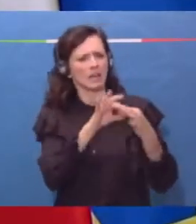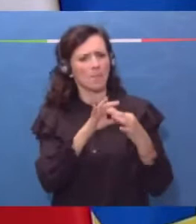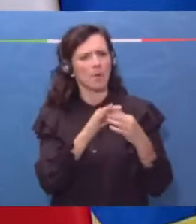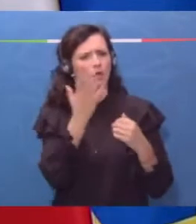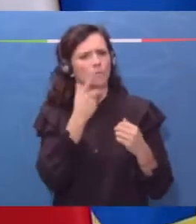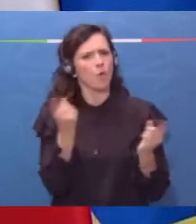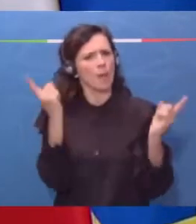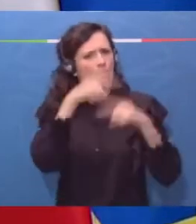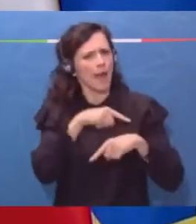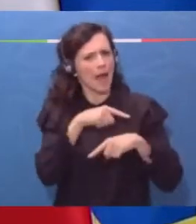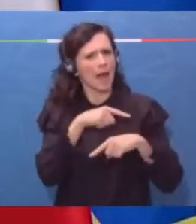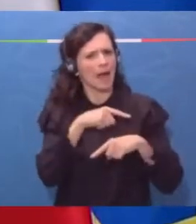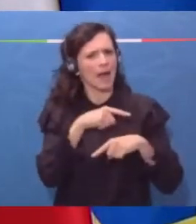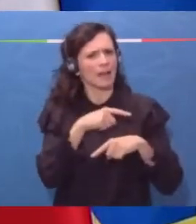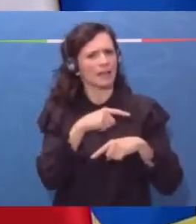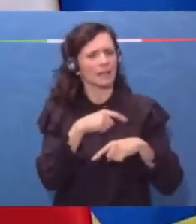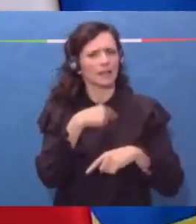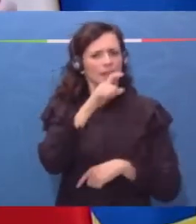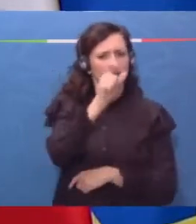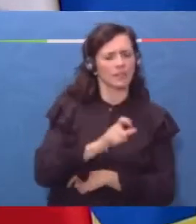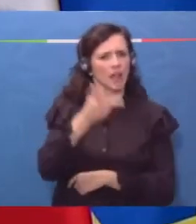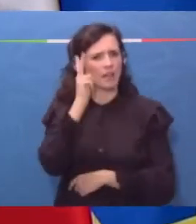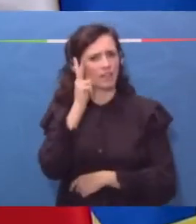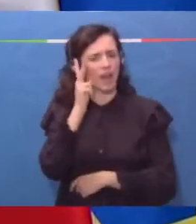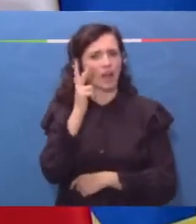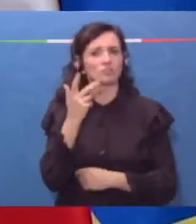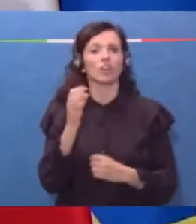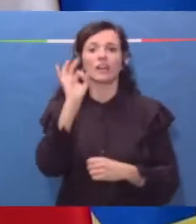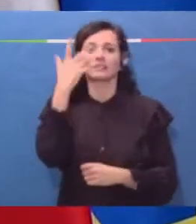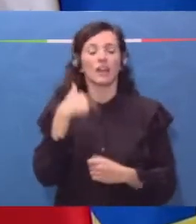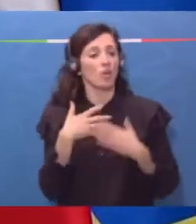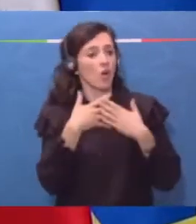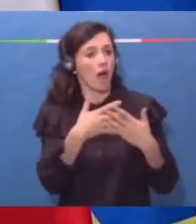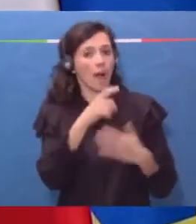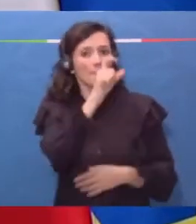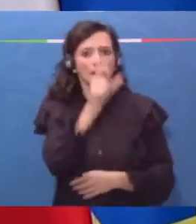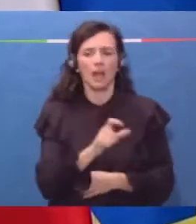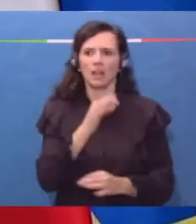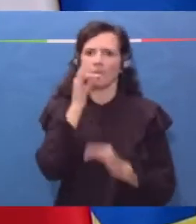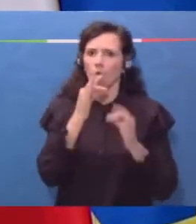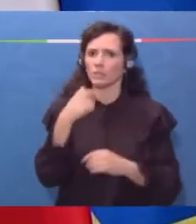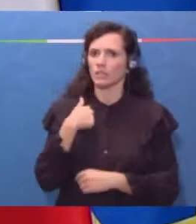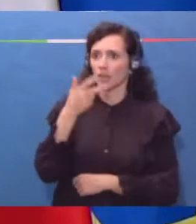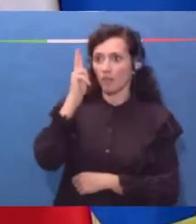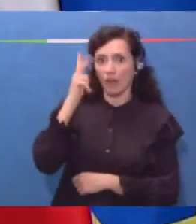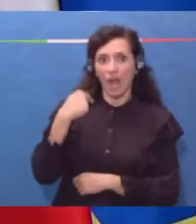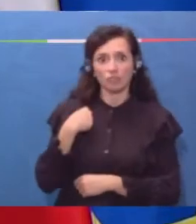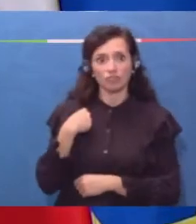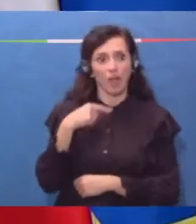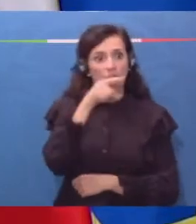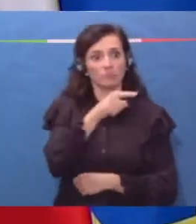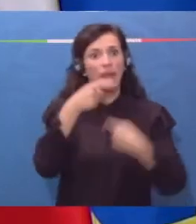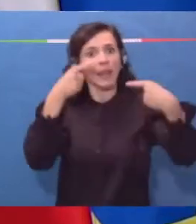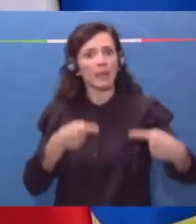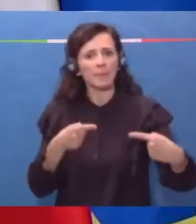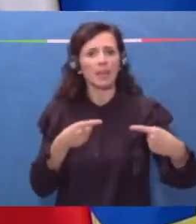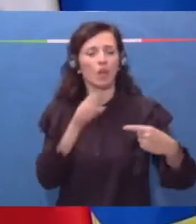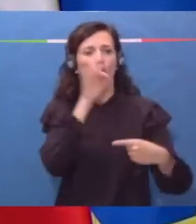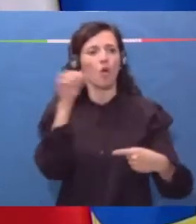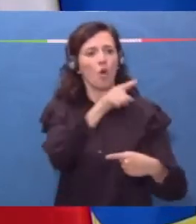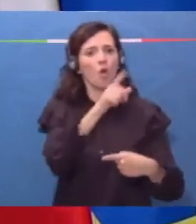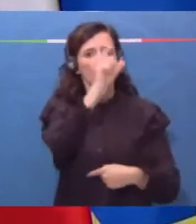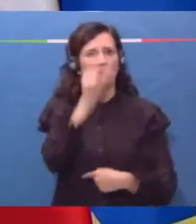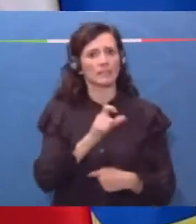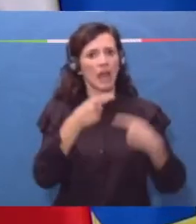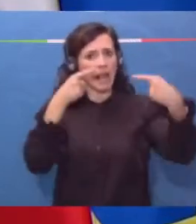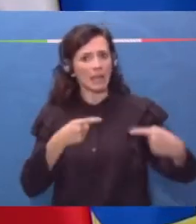considerando che amare l'Italia significa dire che la Francia è la minaccia o il nemico e viceversa. Noi crediamo il